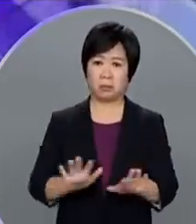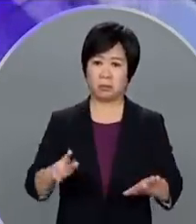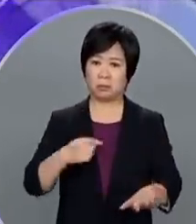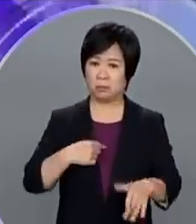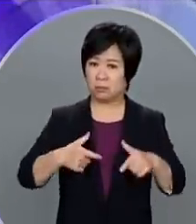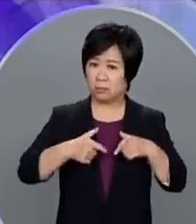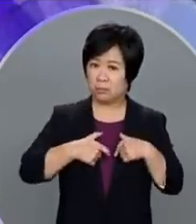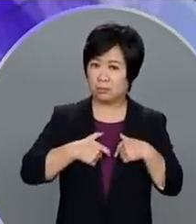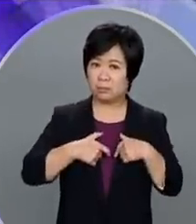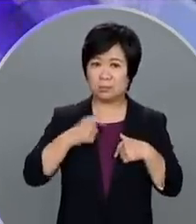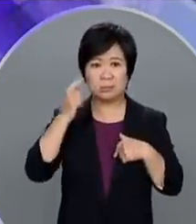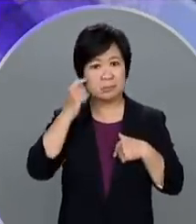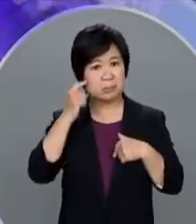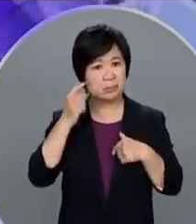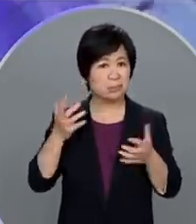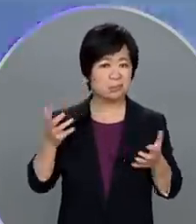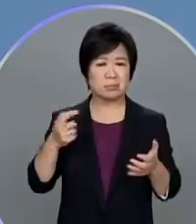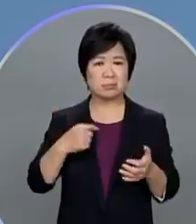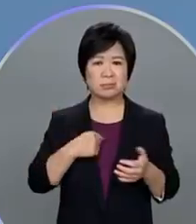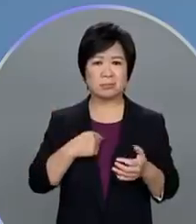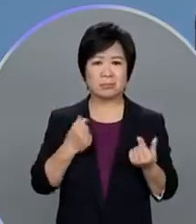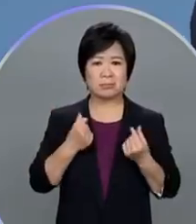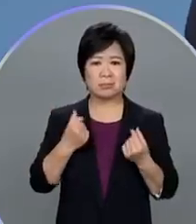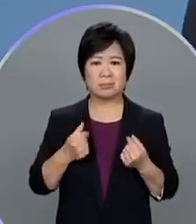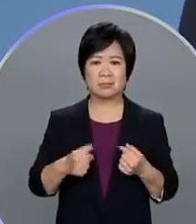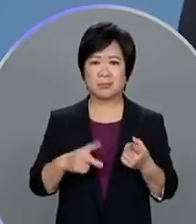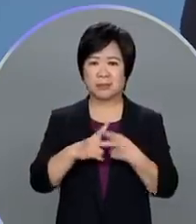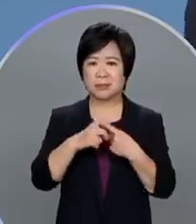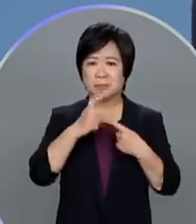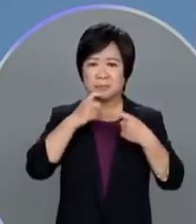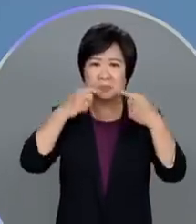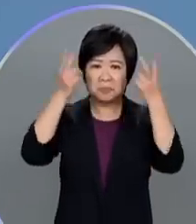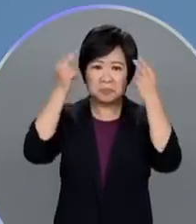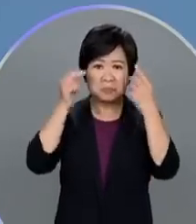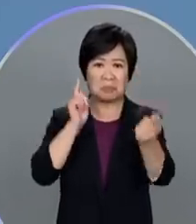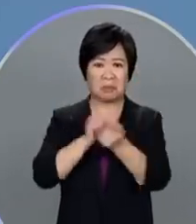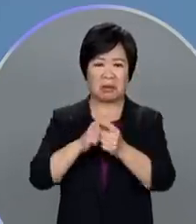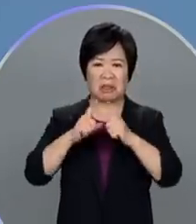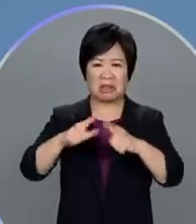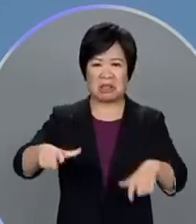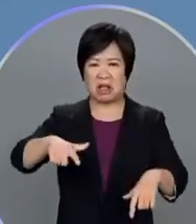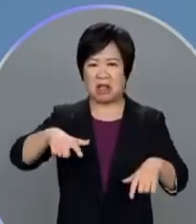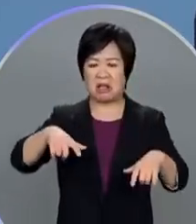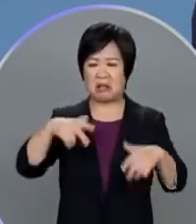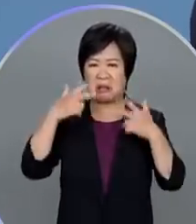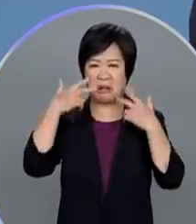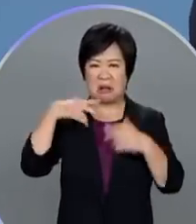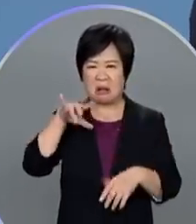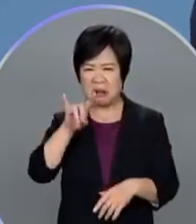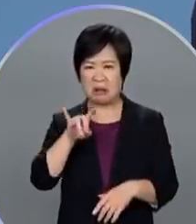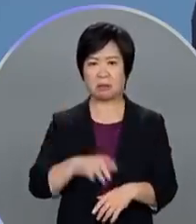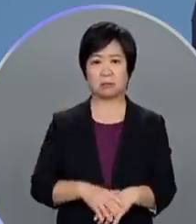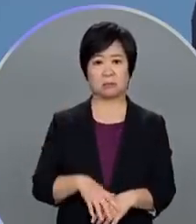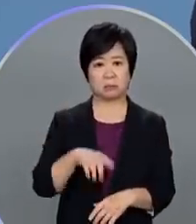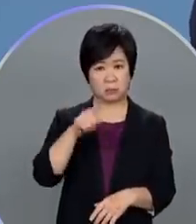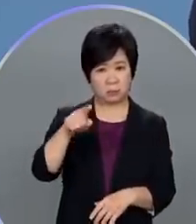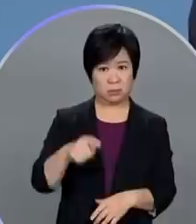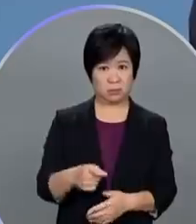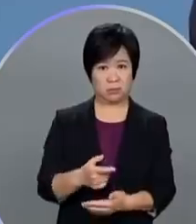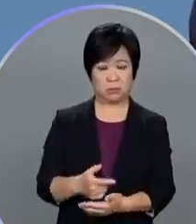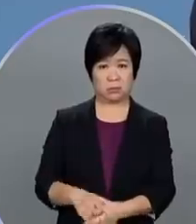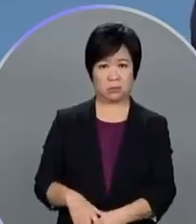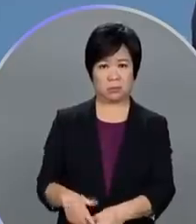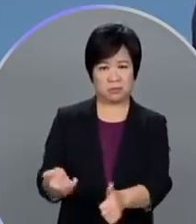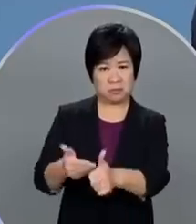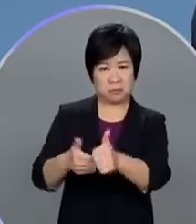情感觉我是善良的小白兔遇到的大野狼了。蔡英文总统，你的网军你所培养